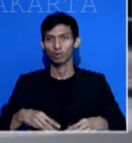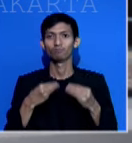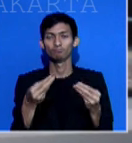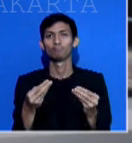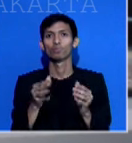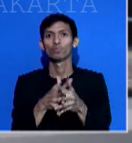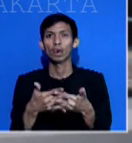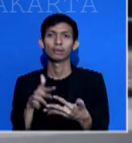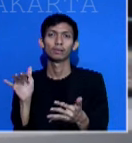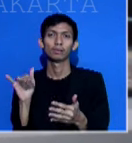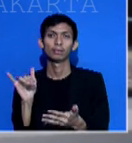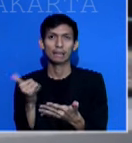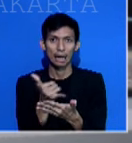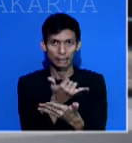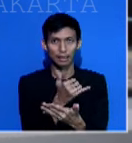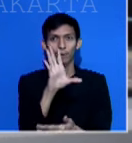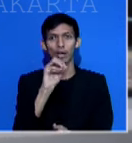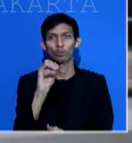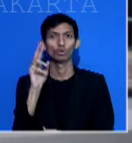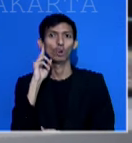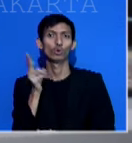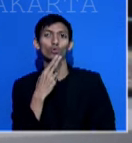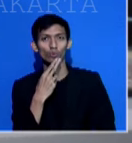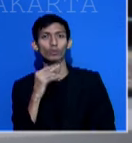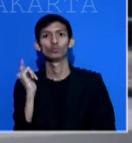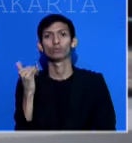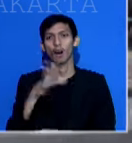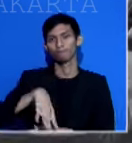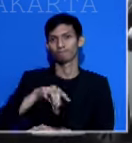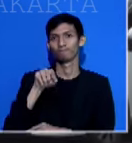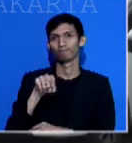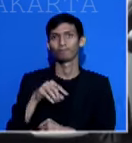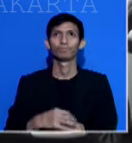isyarat kepada 500 tunarungu di Daerah Istimewa Yogyakarta